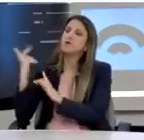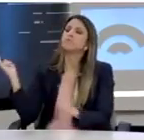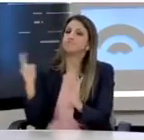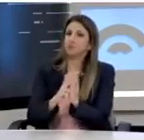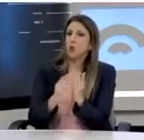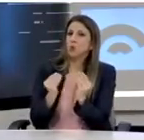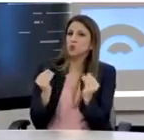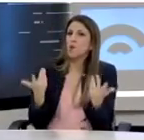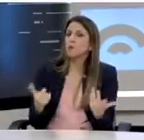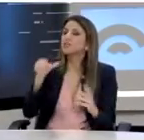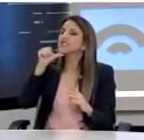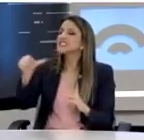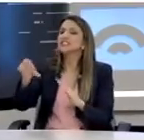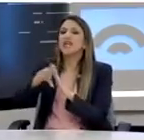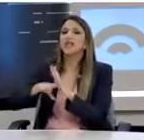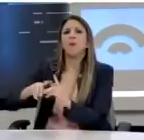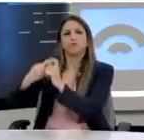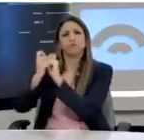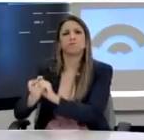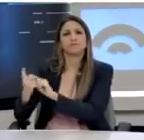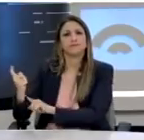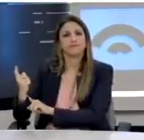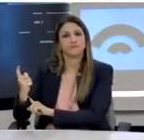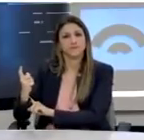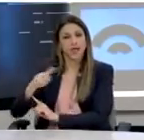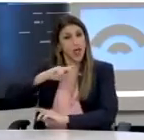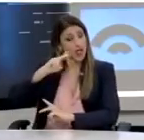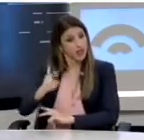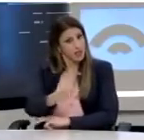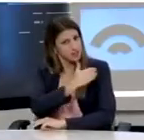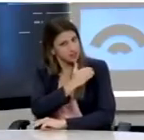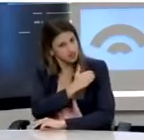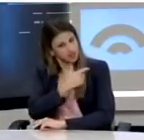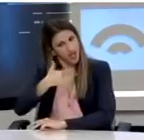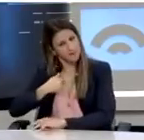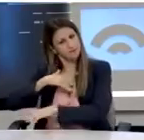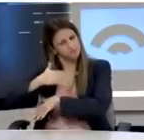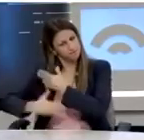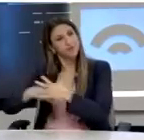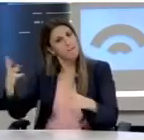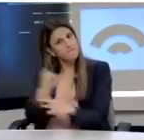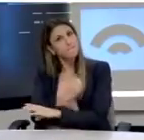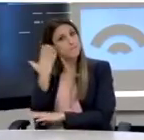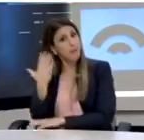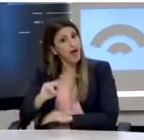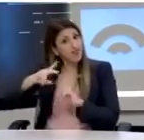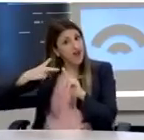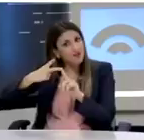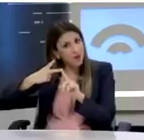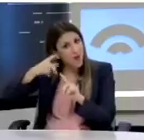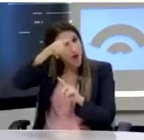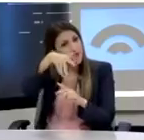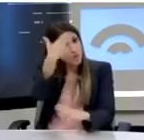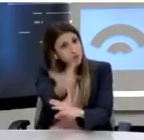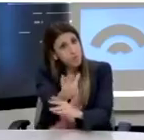αναθεώρηση συνταγματικής ονομασίας. Όταν είδε ότι πετυχαίνουμε και αυτό, όπως επιδιώκαμε από την αρχή, ανέβασε κι